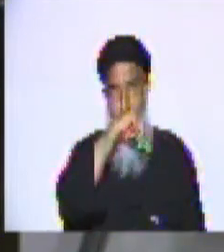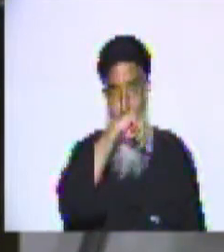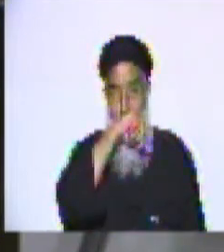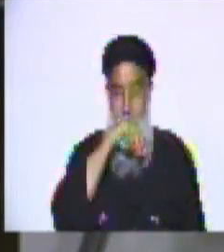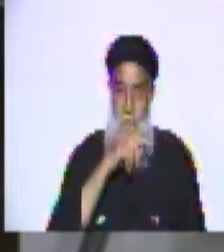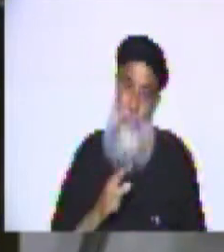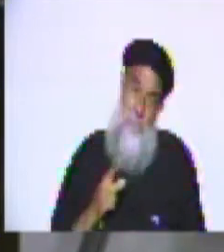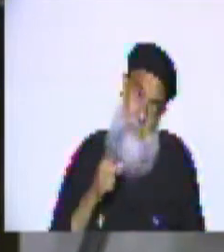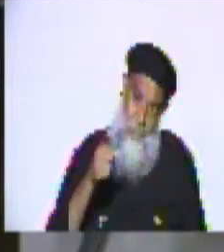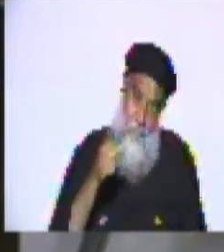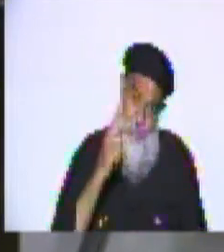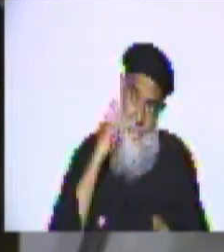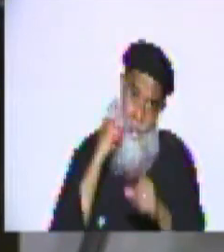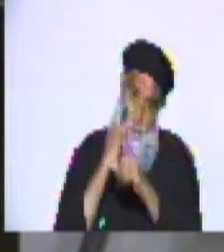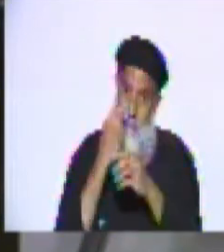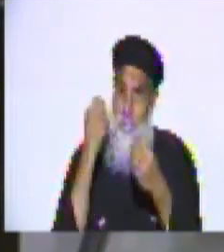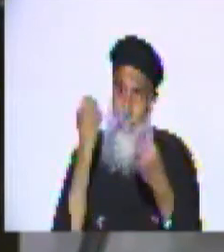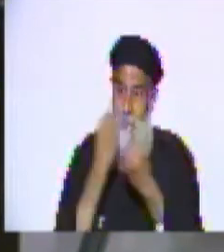يعني